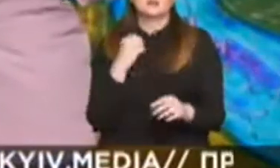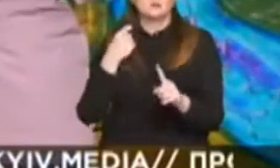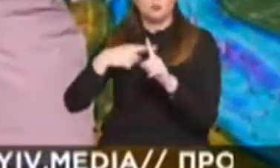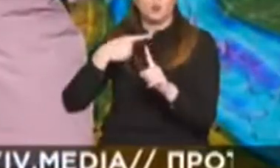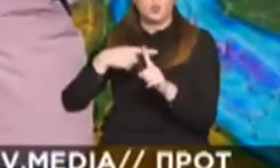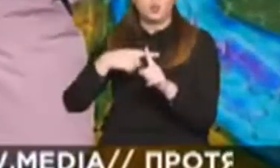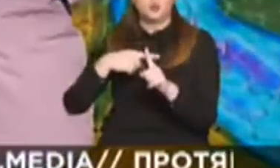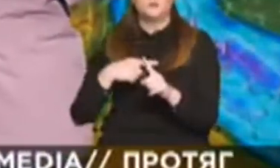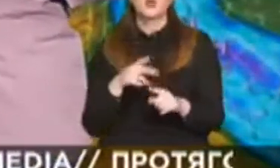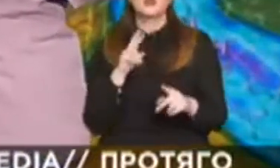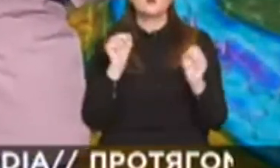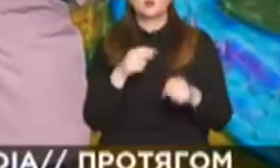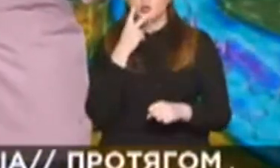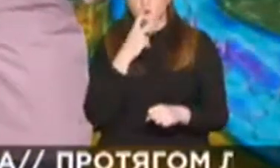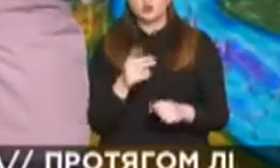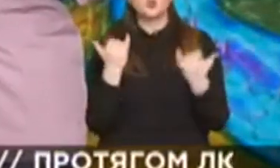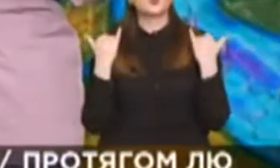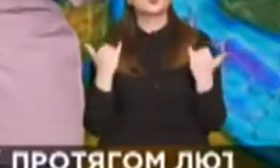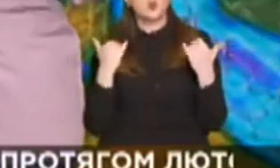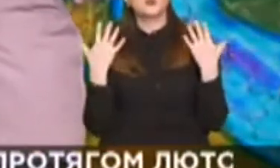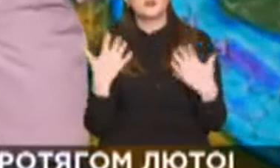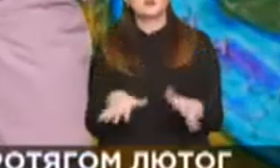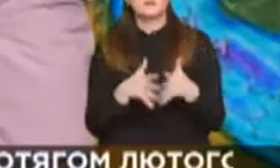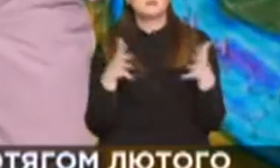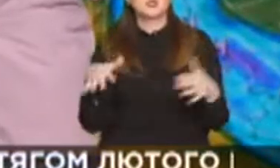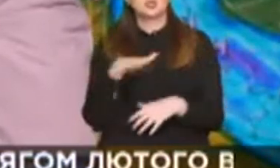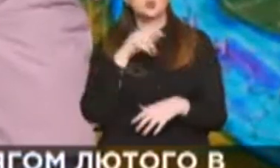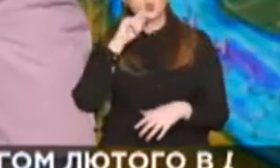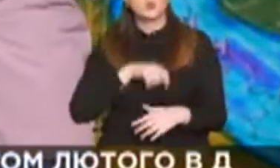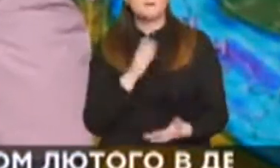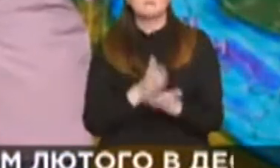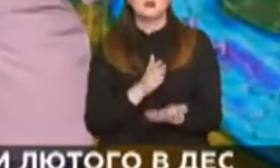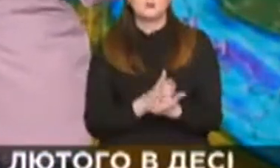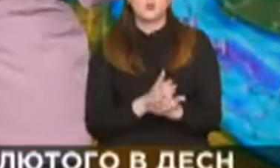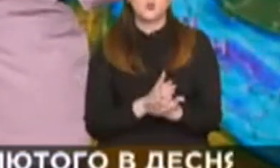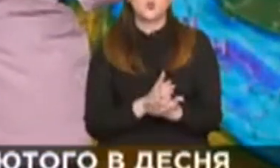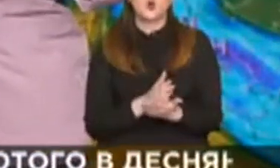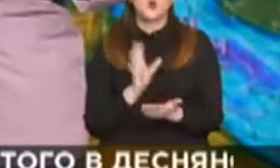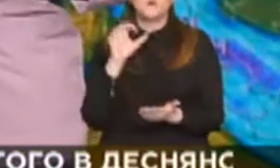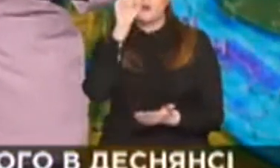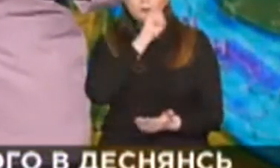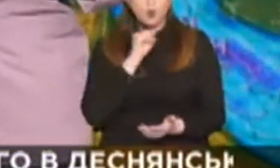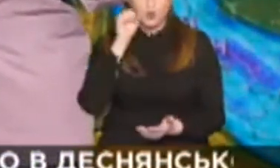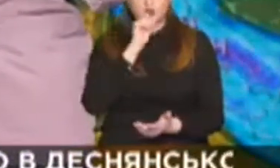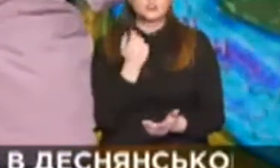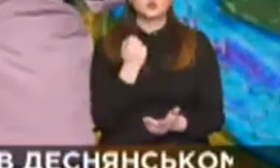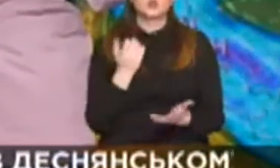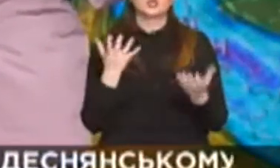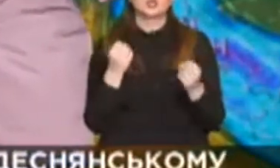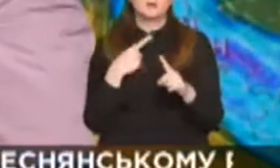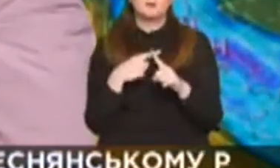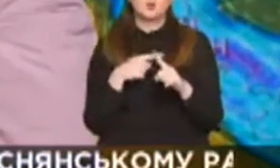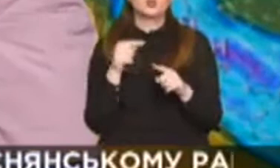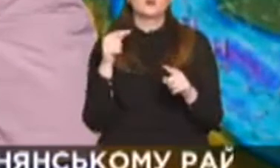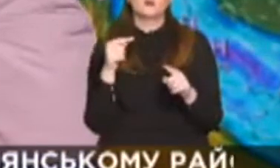позначкою плюс. Як ви можете бачити, то сьогодні вже більше території України перебуває у морозі, трошечки ще